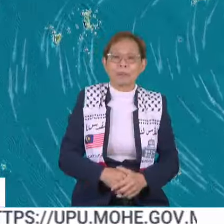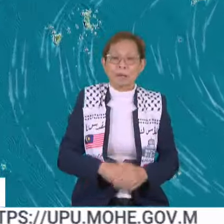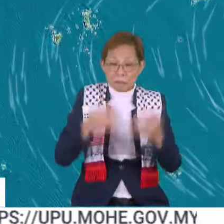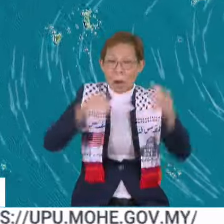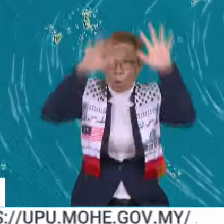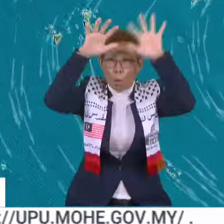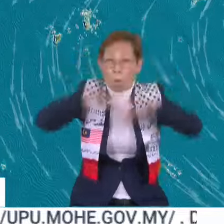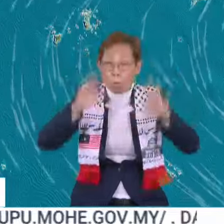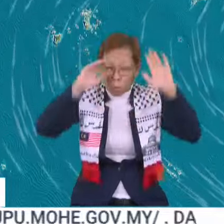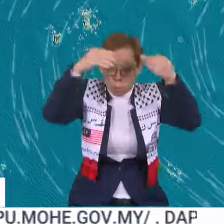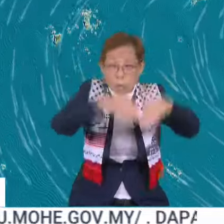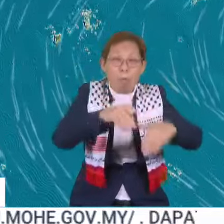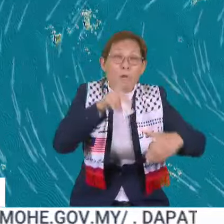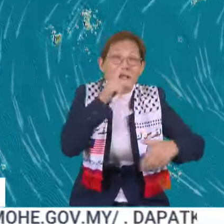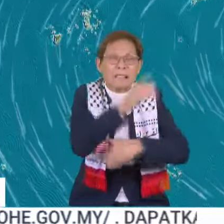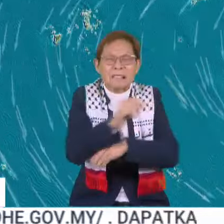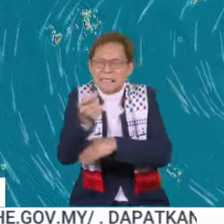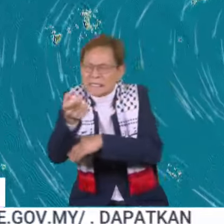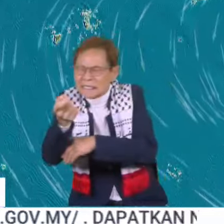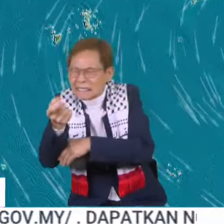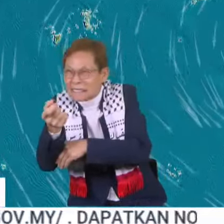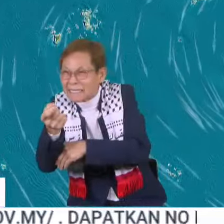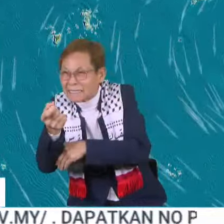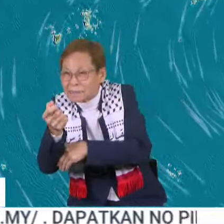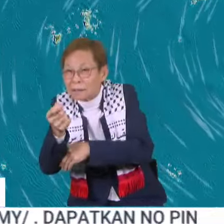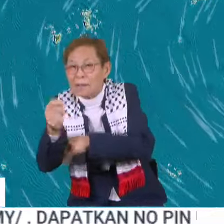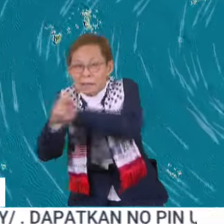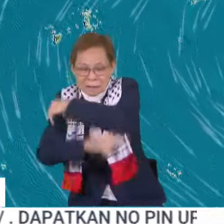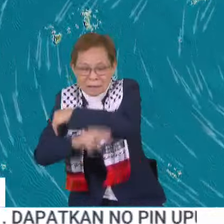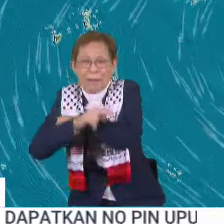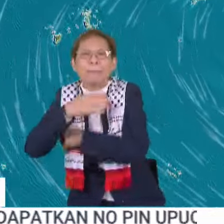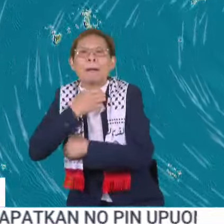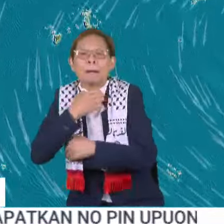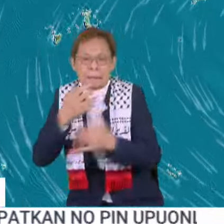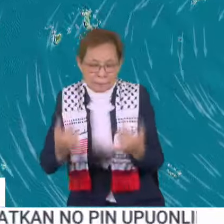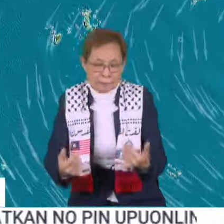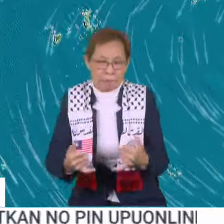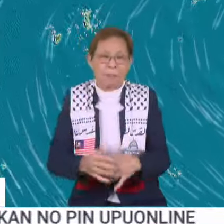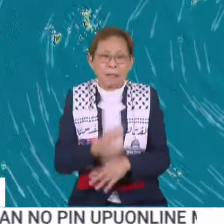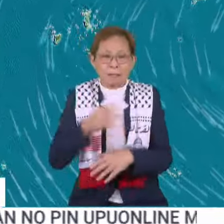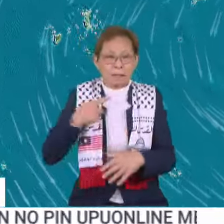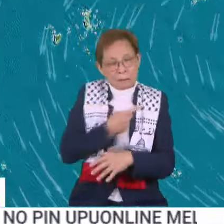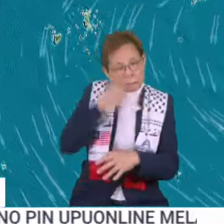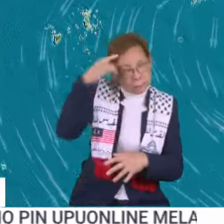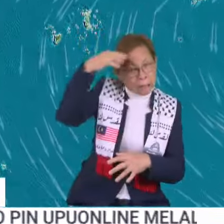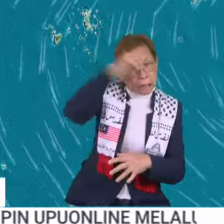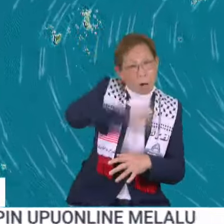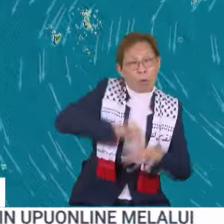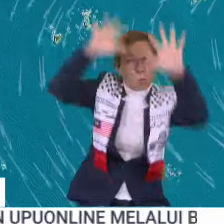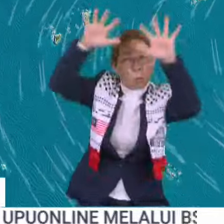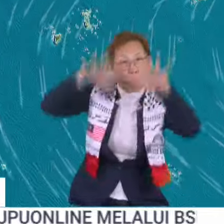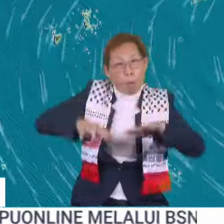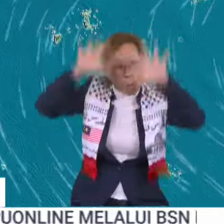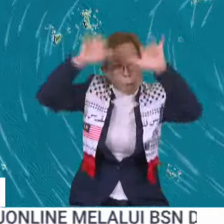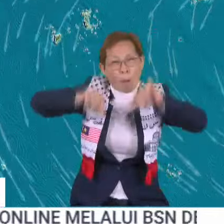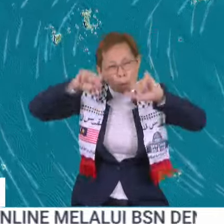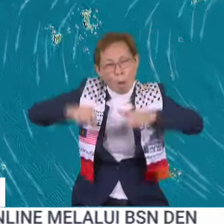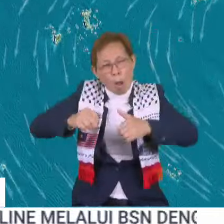negeri Kedah dan juga sedikit di pedalaman negeri Perak pada ketika ini. Dan kita jangkakan untuk keadaan hujan ini